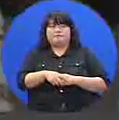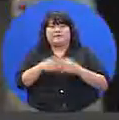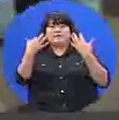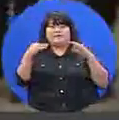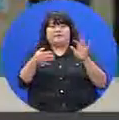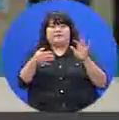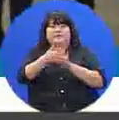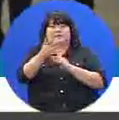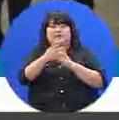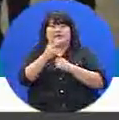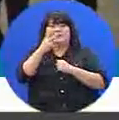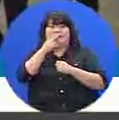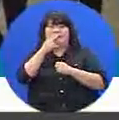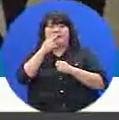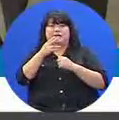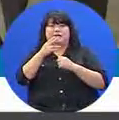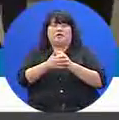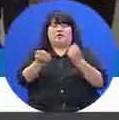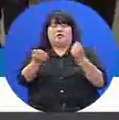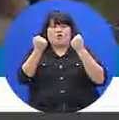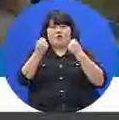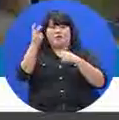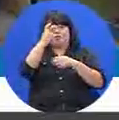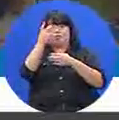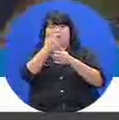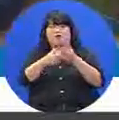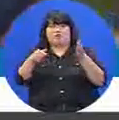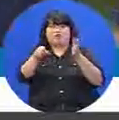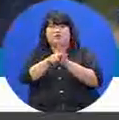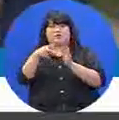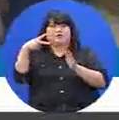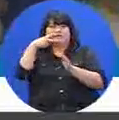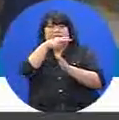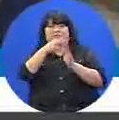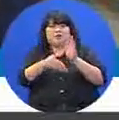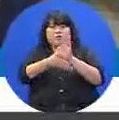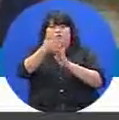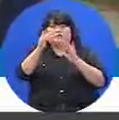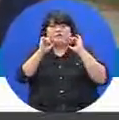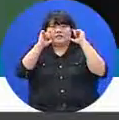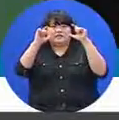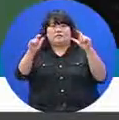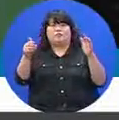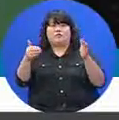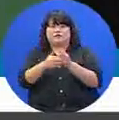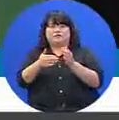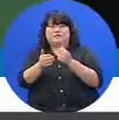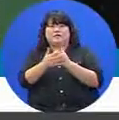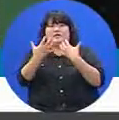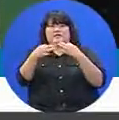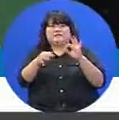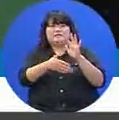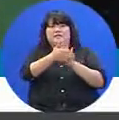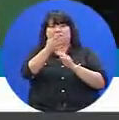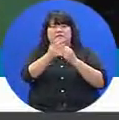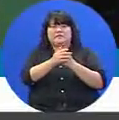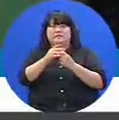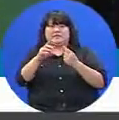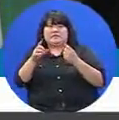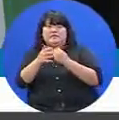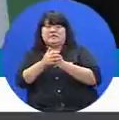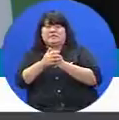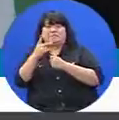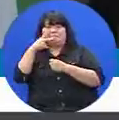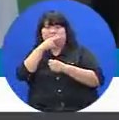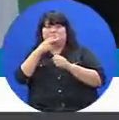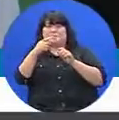김재 씨가 담배로부터 시민의 건강을 보호하겠다며 금연 도시를 선포했습니다. 김재 씨는 간접흡연 피해